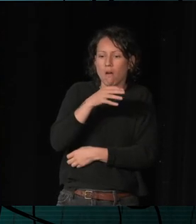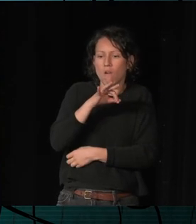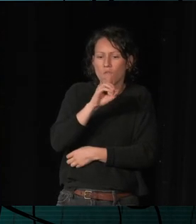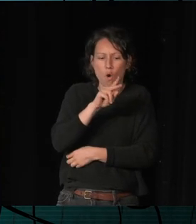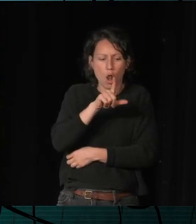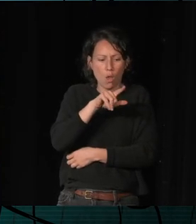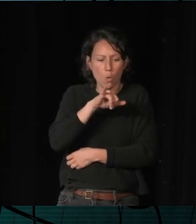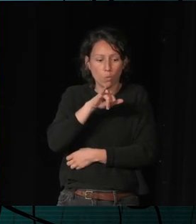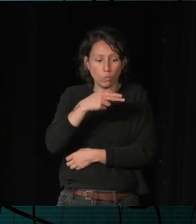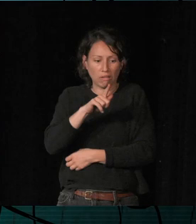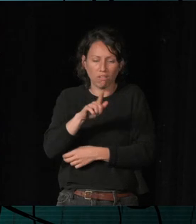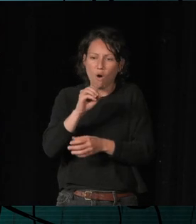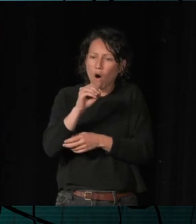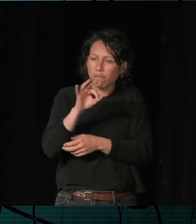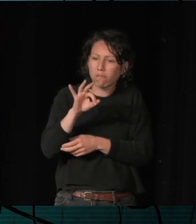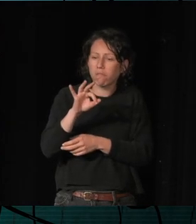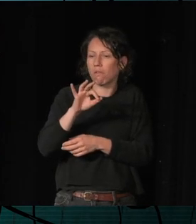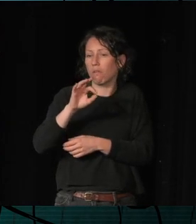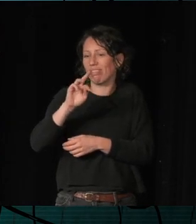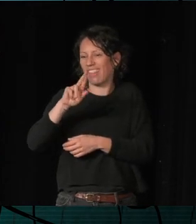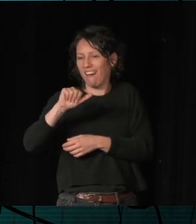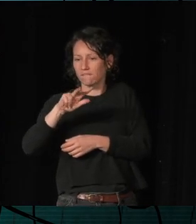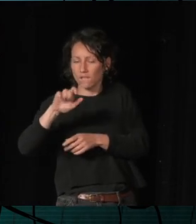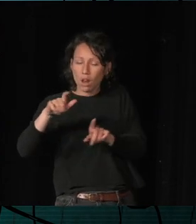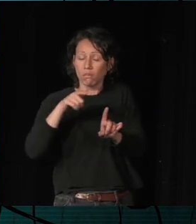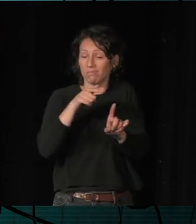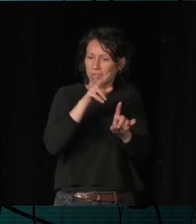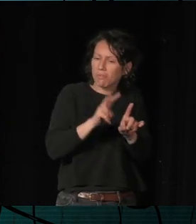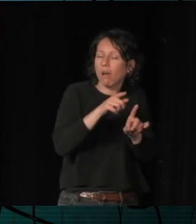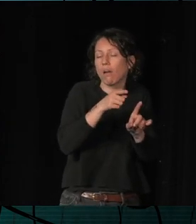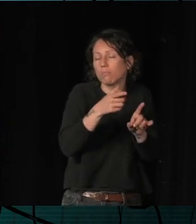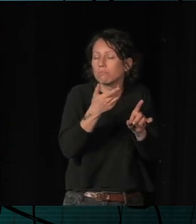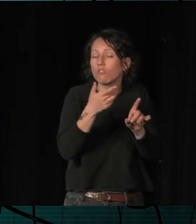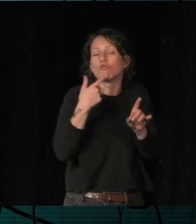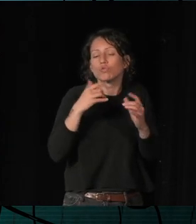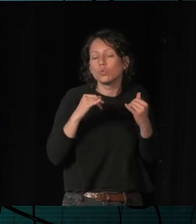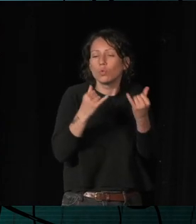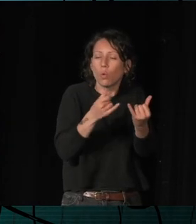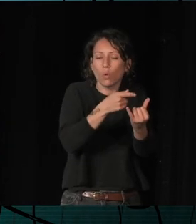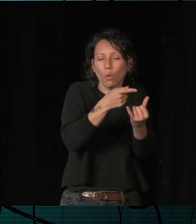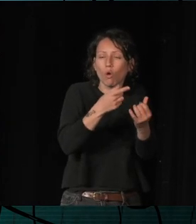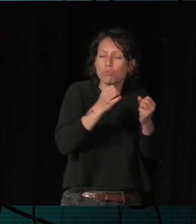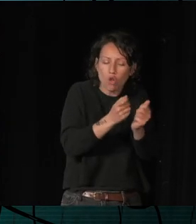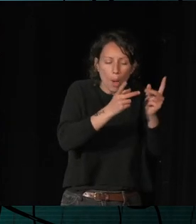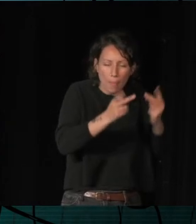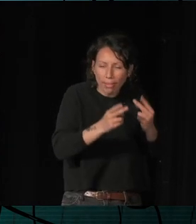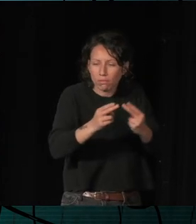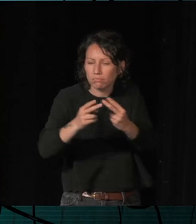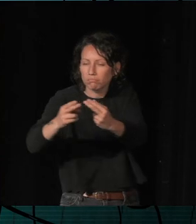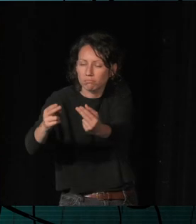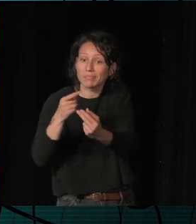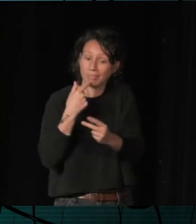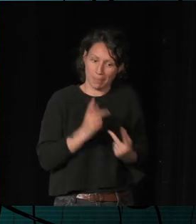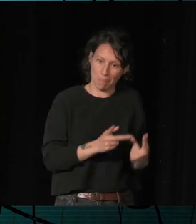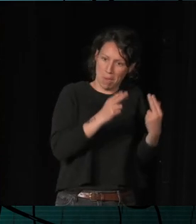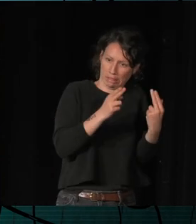jeu horrifique à jumpscare à proprement parler, mais qui a des éléments surnaturels. Et en gros, c'est un jeu qui se divise en plusieurs parties. On va avoir une